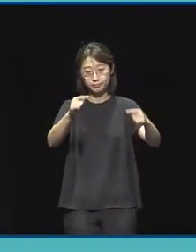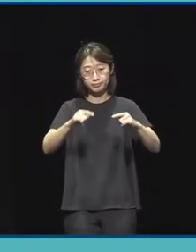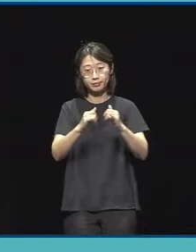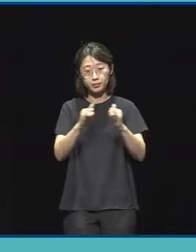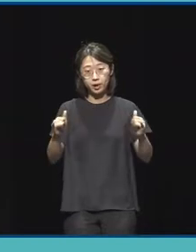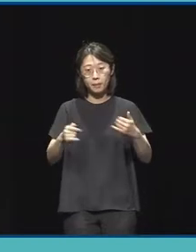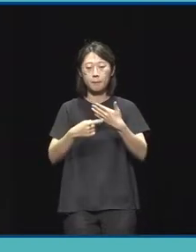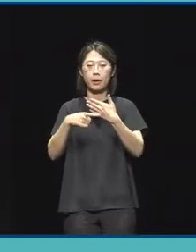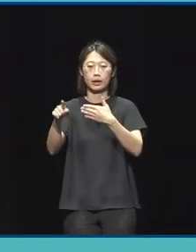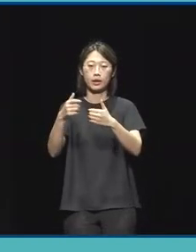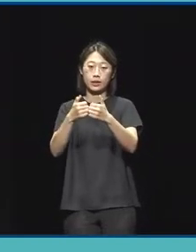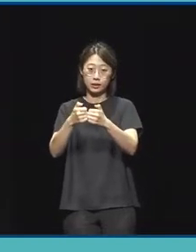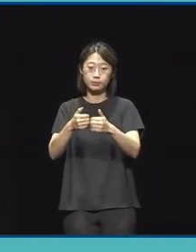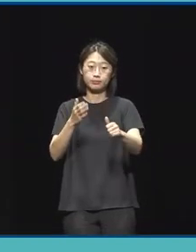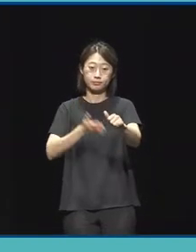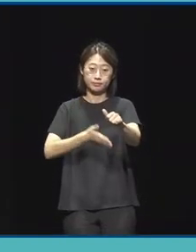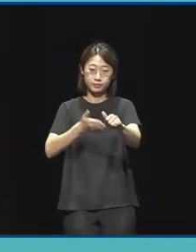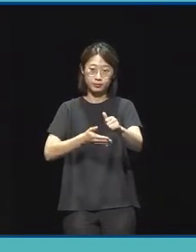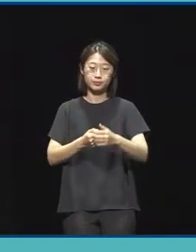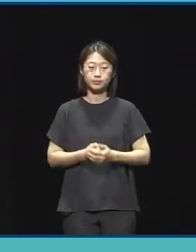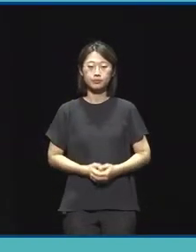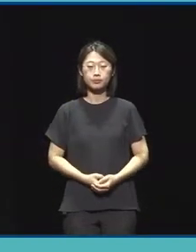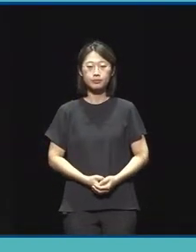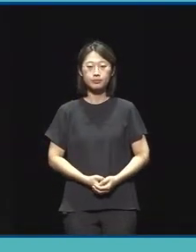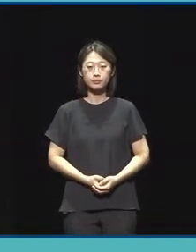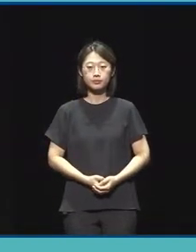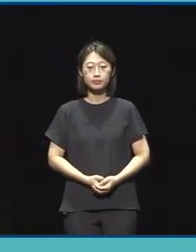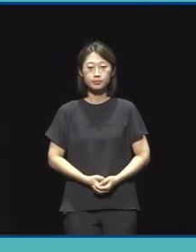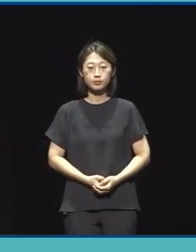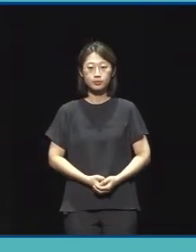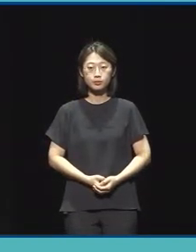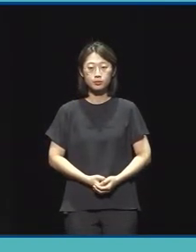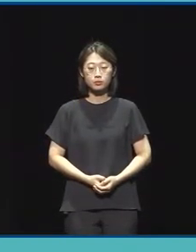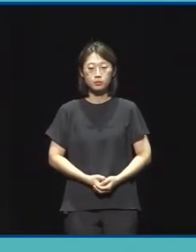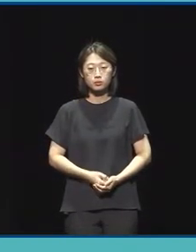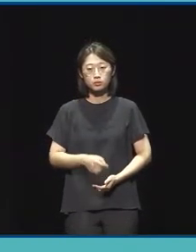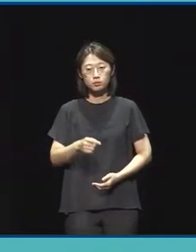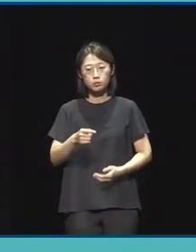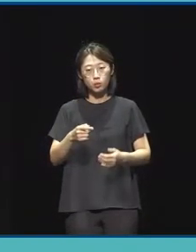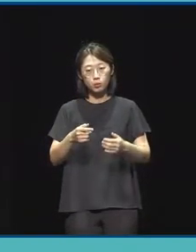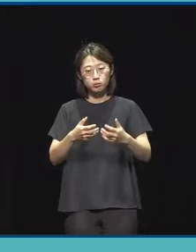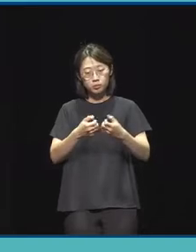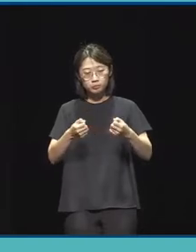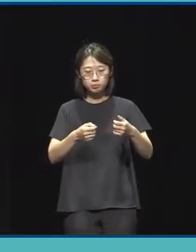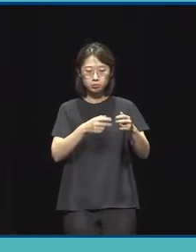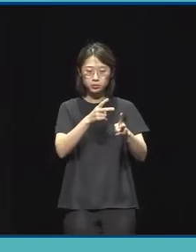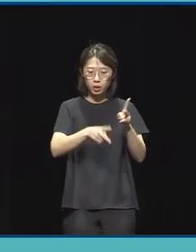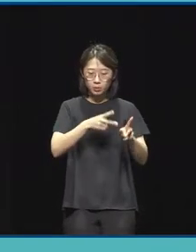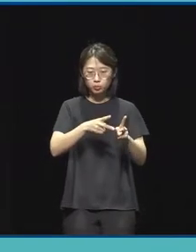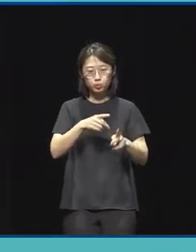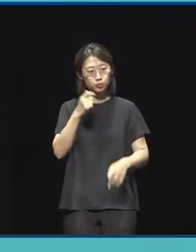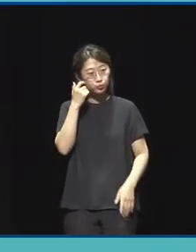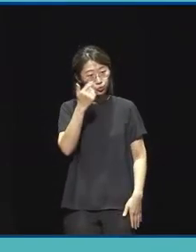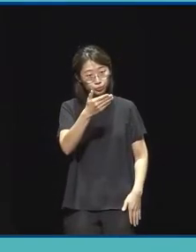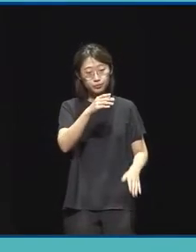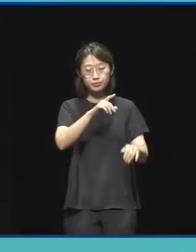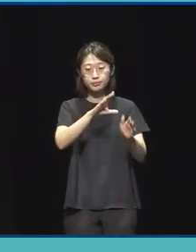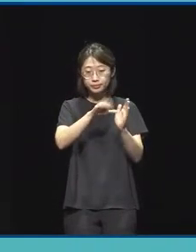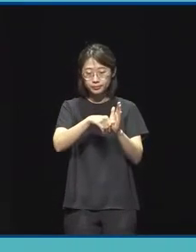부스를 오늘 못 오신 분들은 말씀드렸던 대로 각 사업별 질의응답 기회를 활용해 주시기를